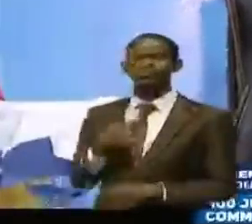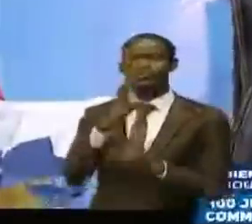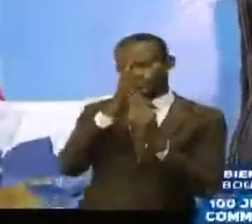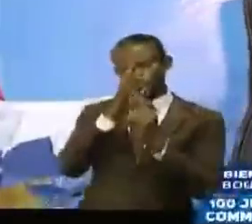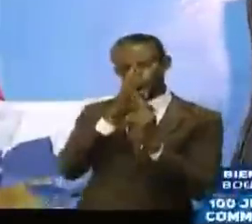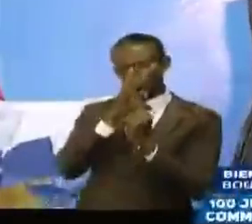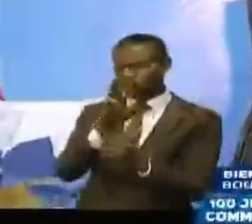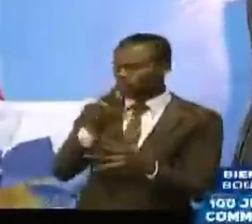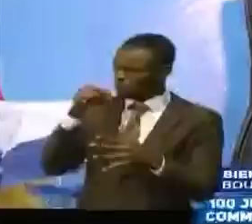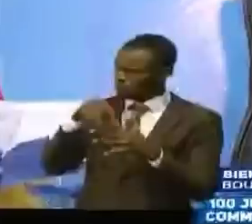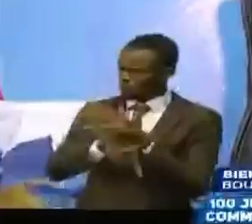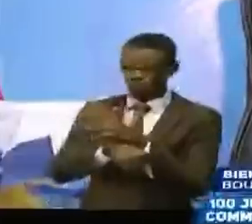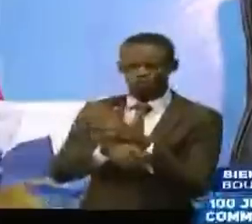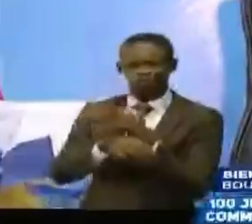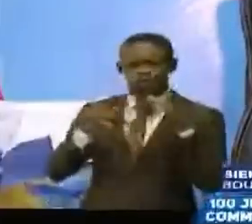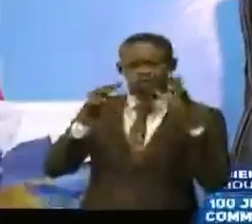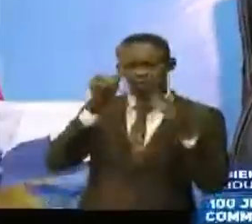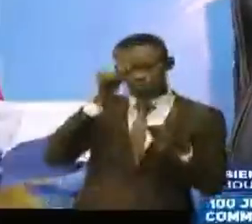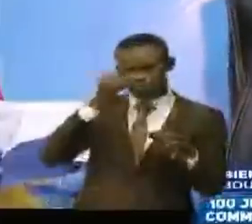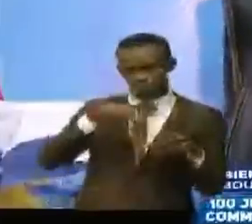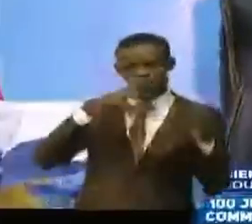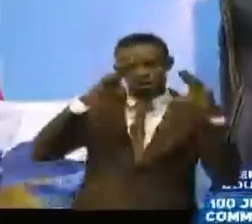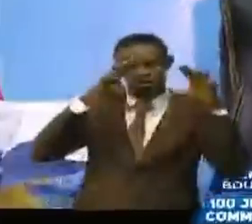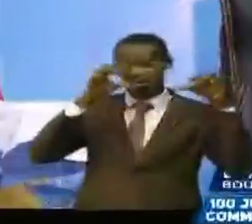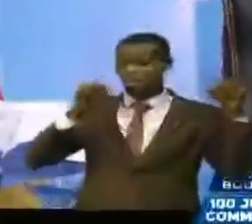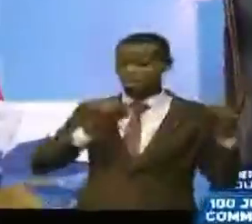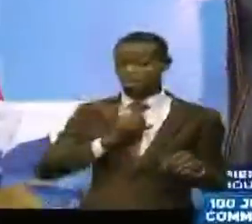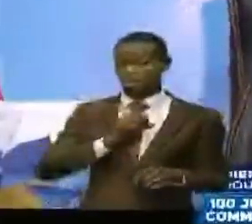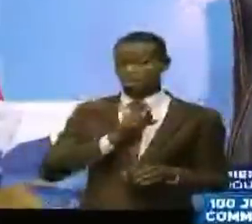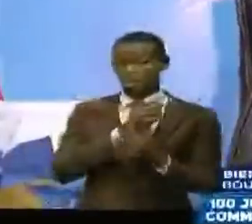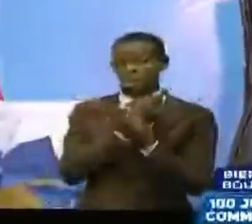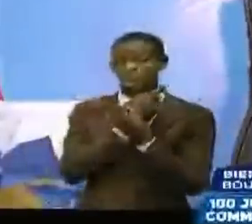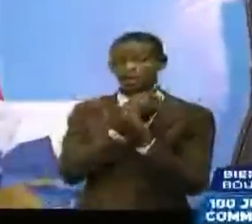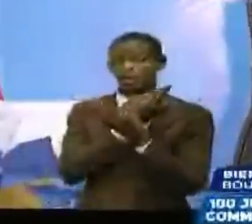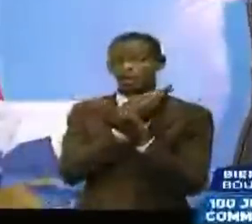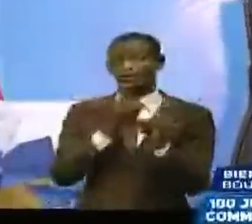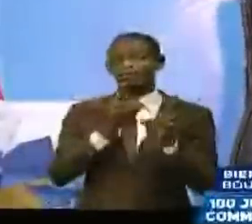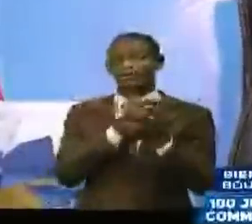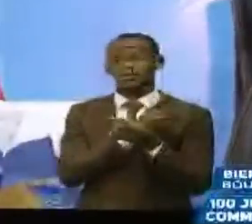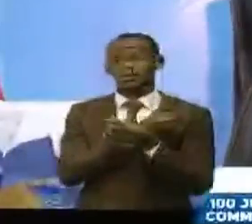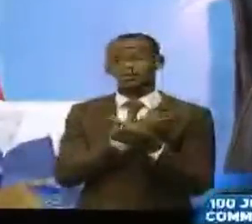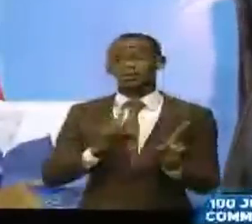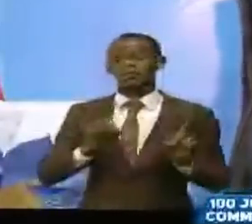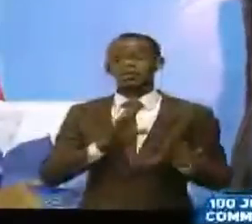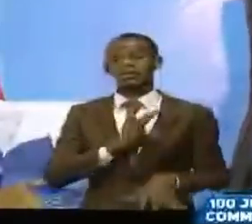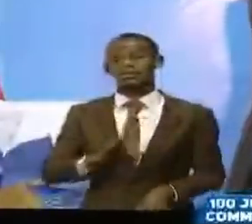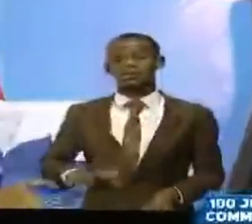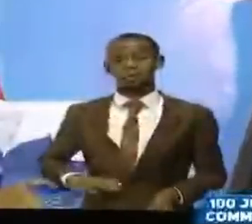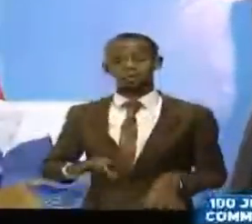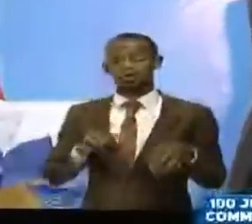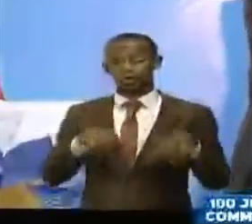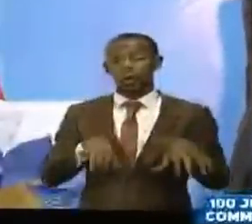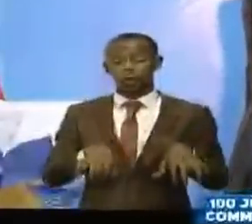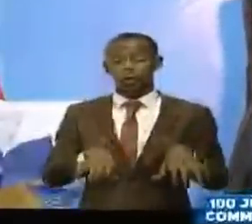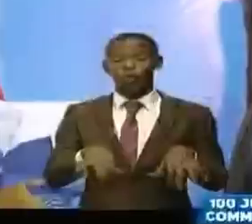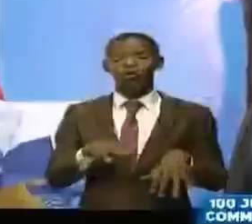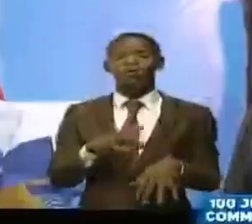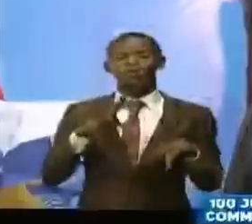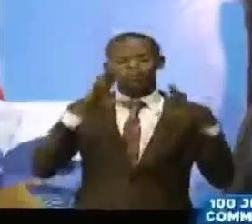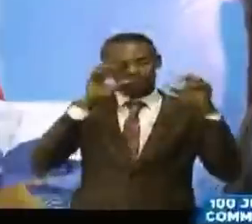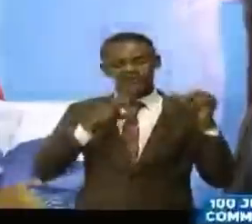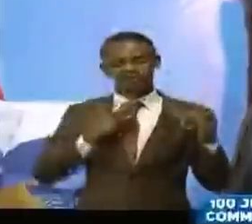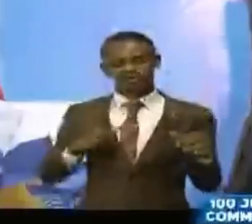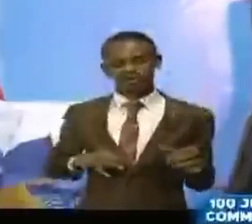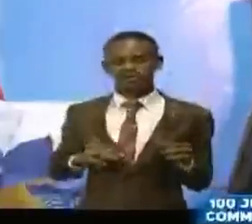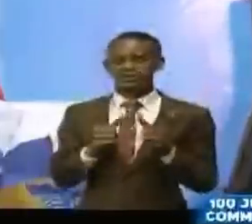de l'État, Félix Antoine Tshisekedi Tshilombo. Nos remerciements à son Excellence Monsieur le